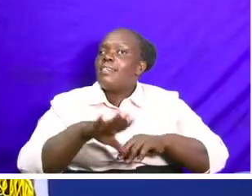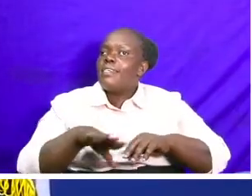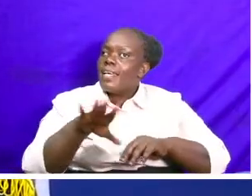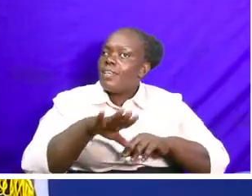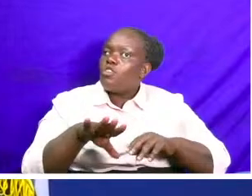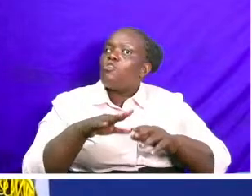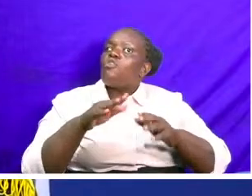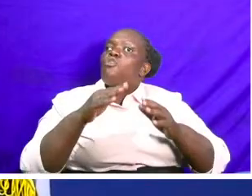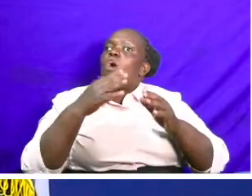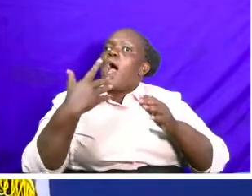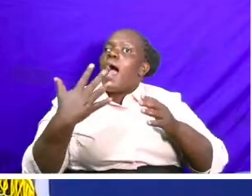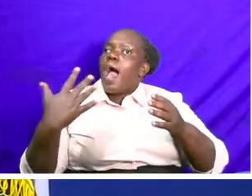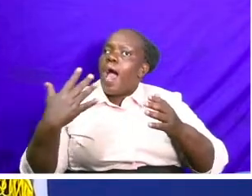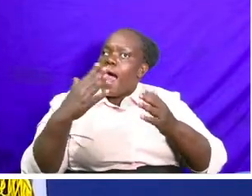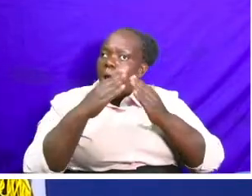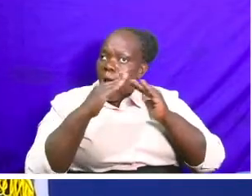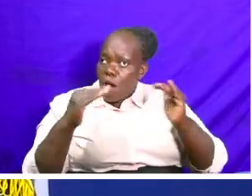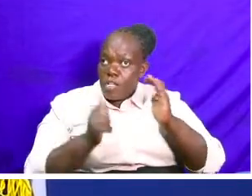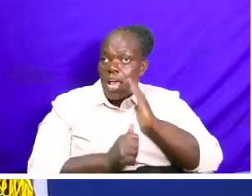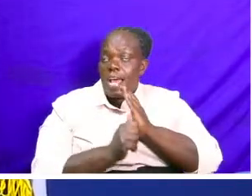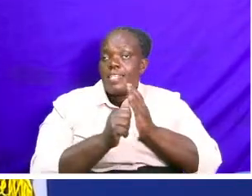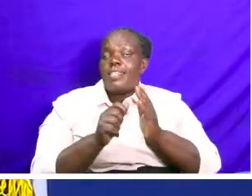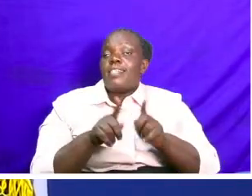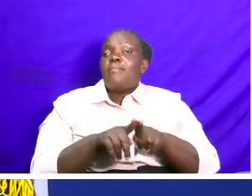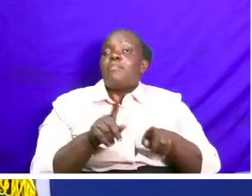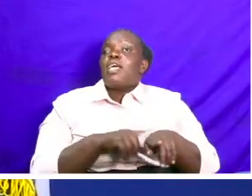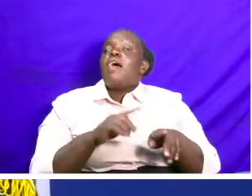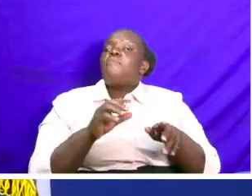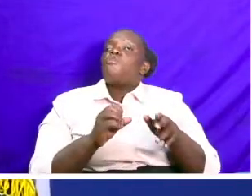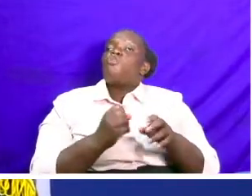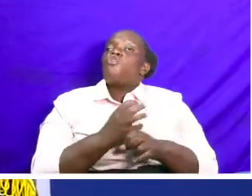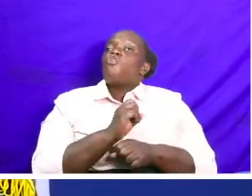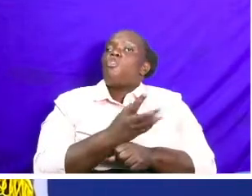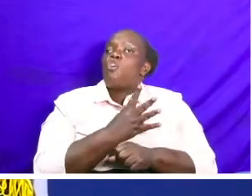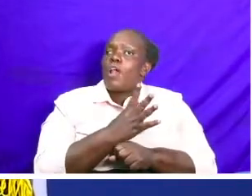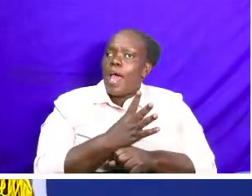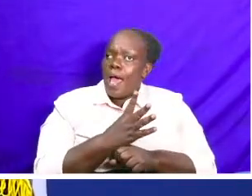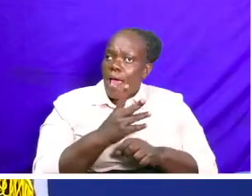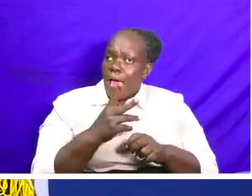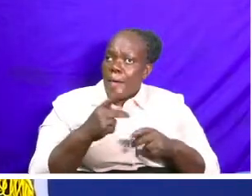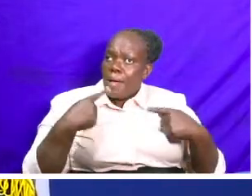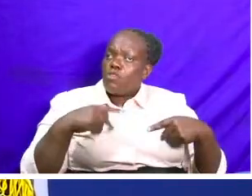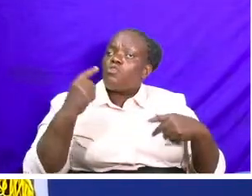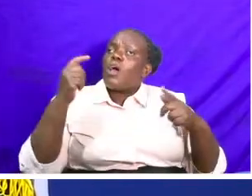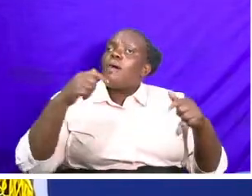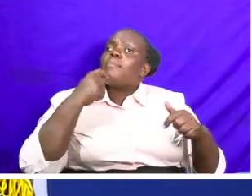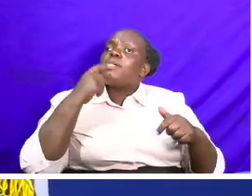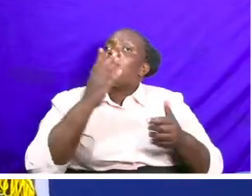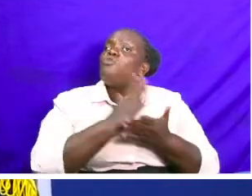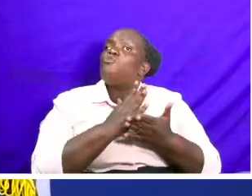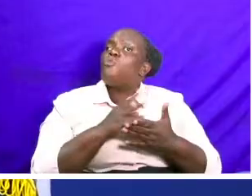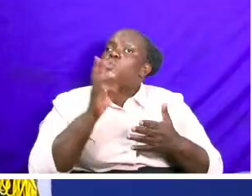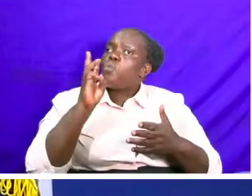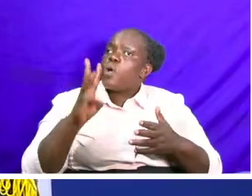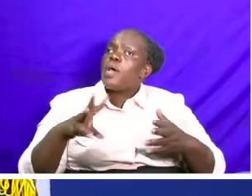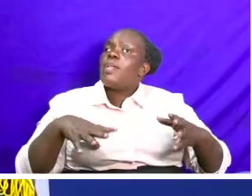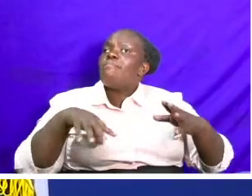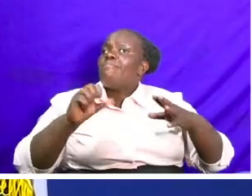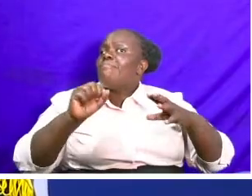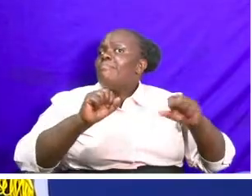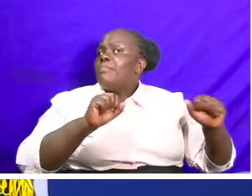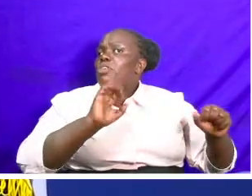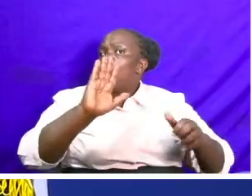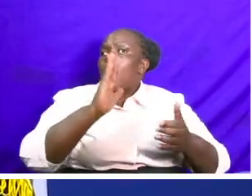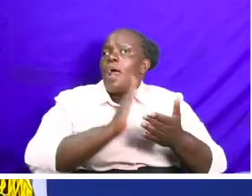Act. Wakati wa COVID tulipitisha, pengine wengine walisahau. Kwa hiyo mtu asije kukuambia kwamba ati utanyang'anywa haki yako